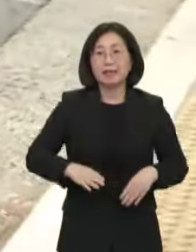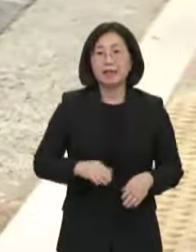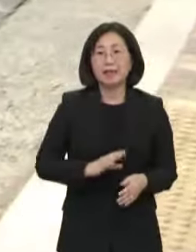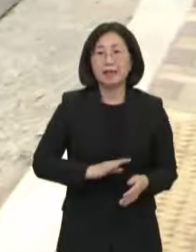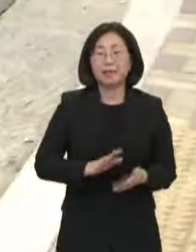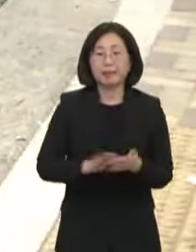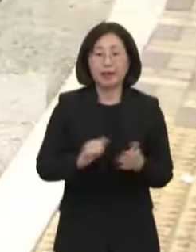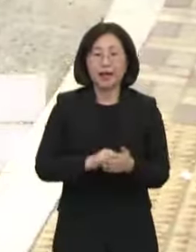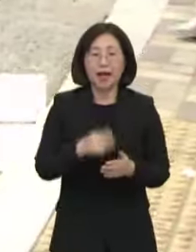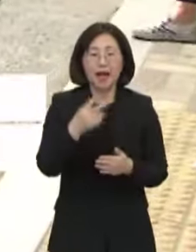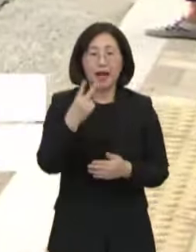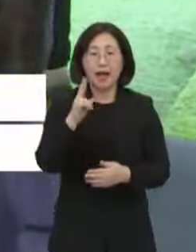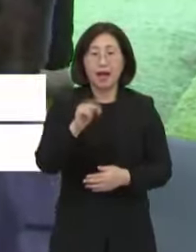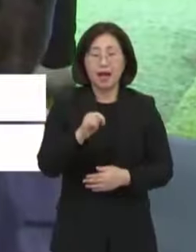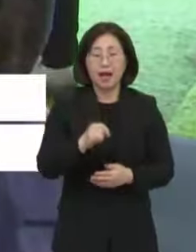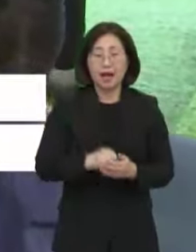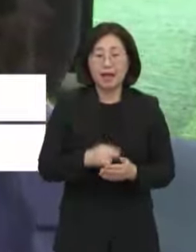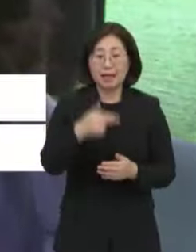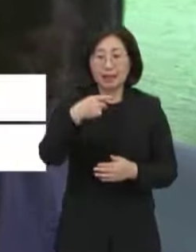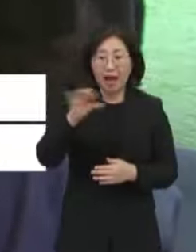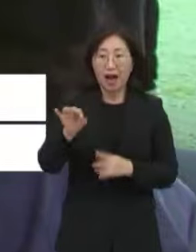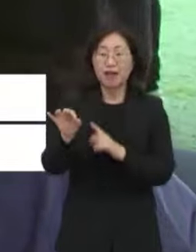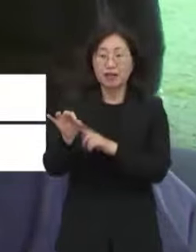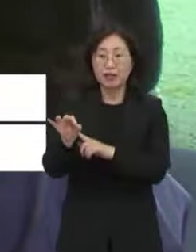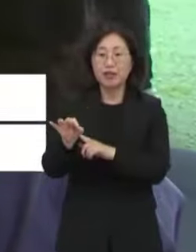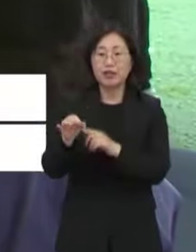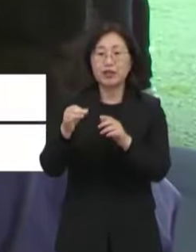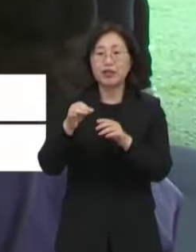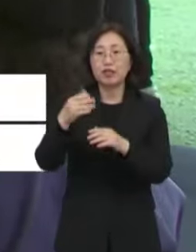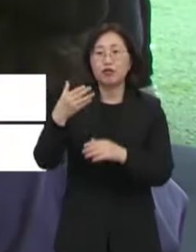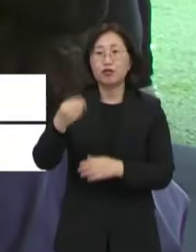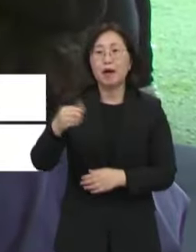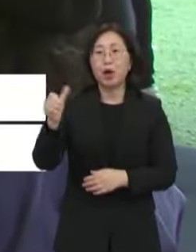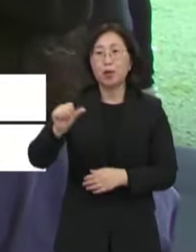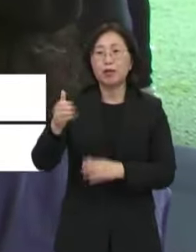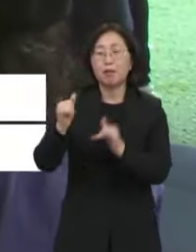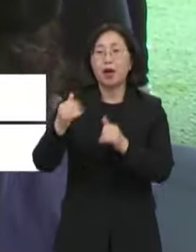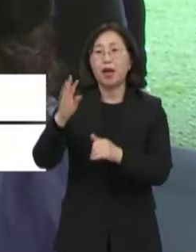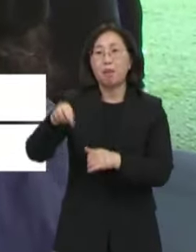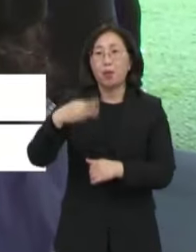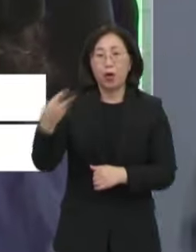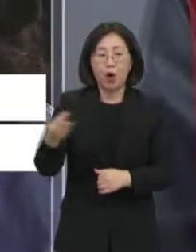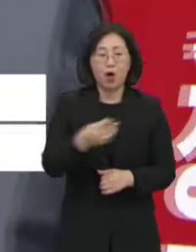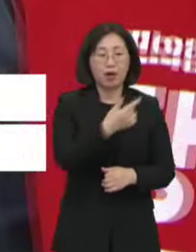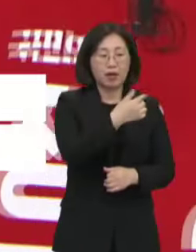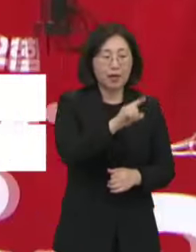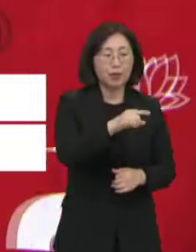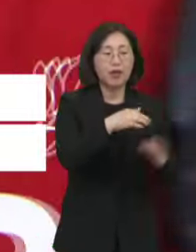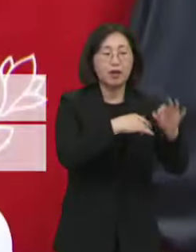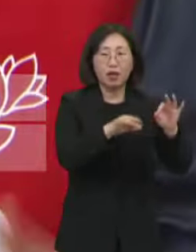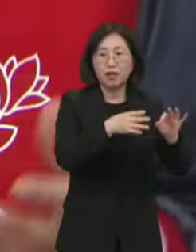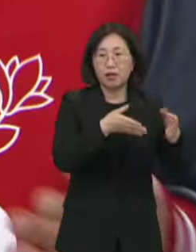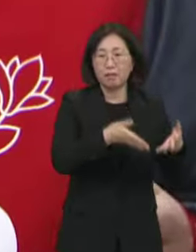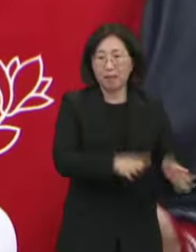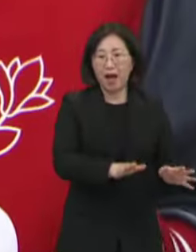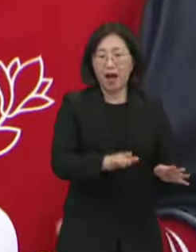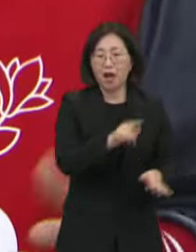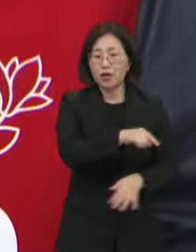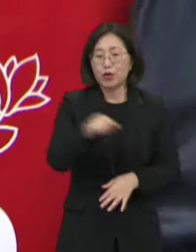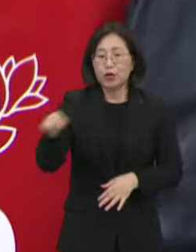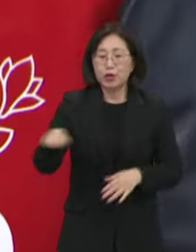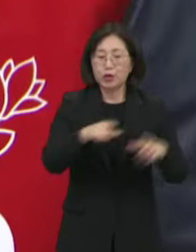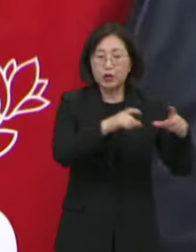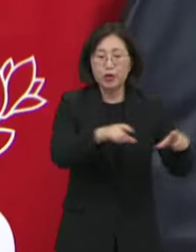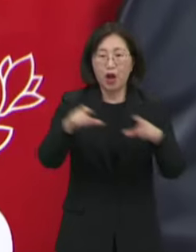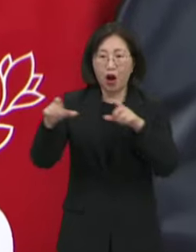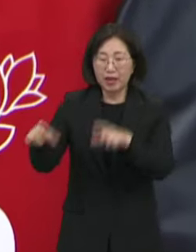4만 9천 명의 서천 출신이며 장동혁 후보는 인구 9만 5천 명의 보령 출신이라는 점에서 소지역주의 구도가